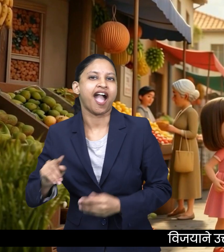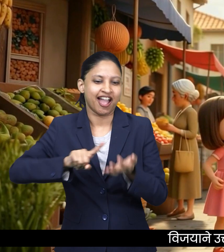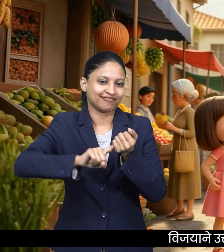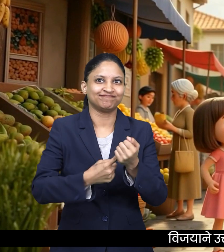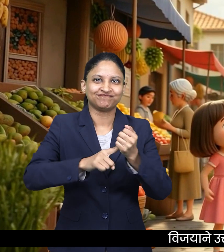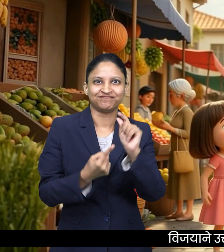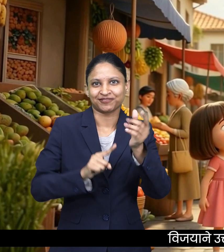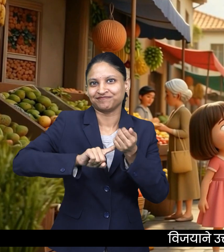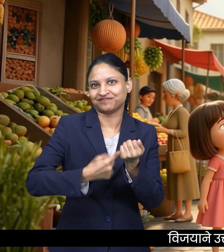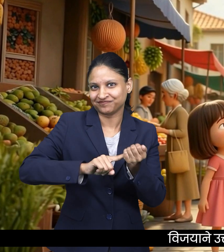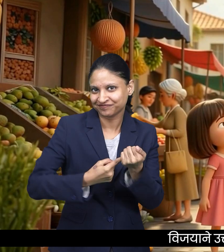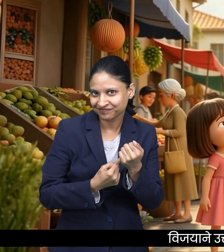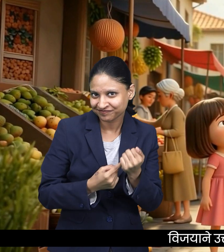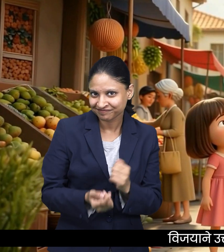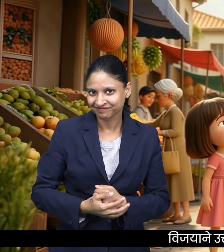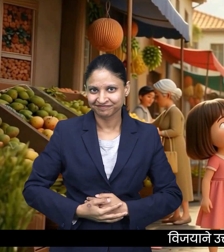विजयाने उत्तर दिले, एक शार्पनर.